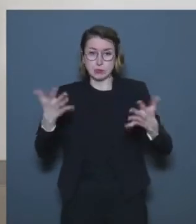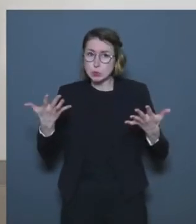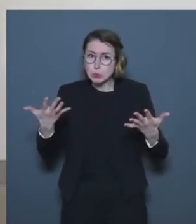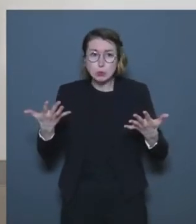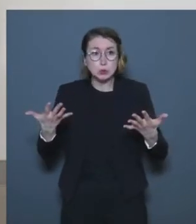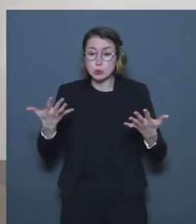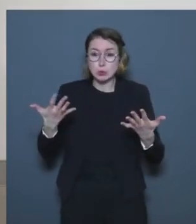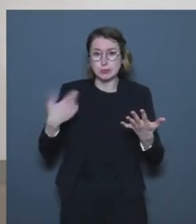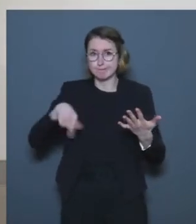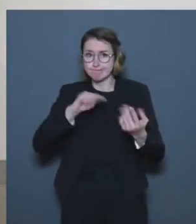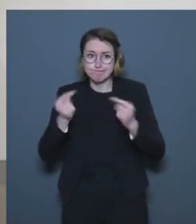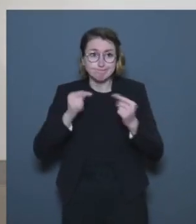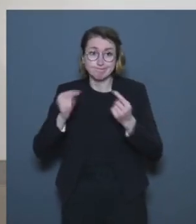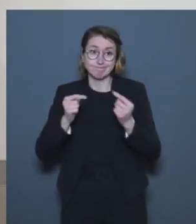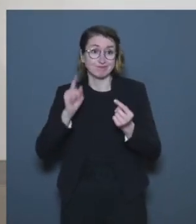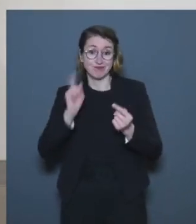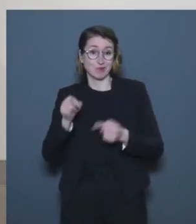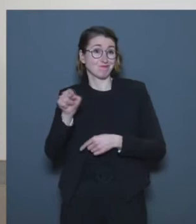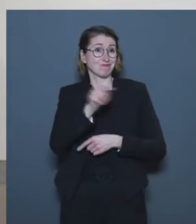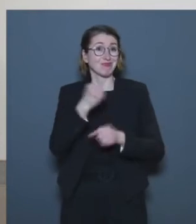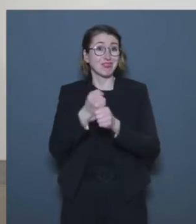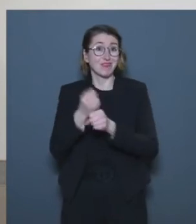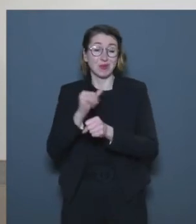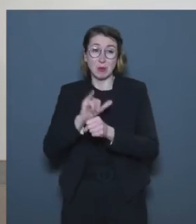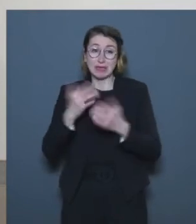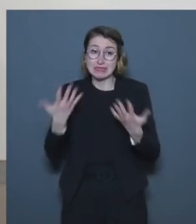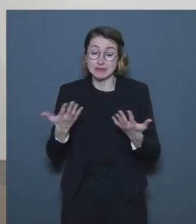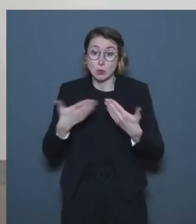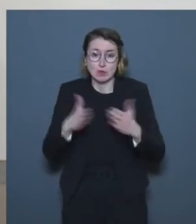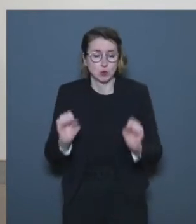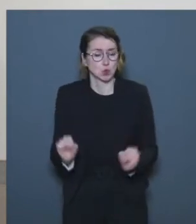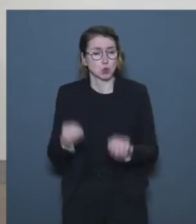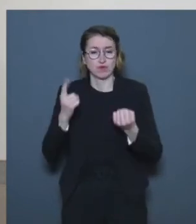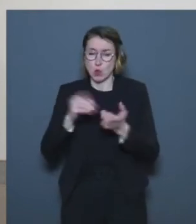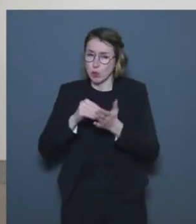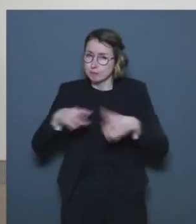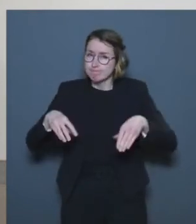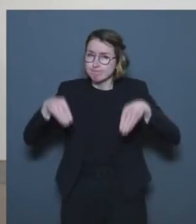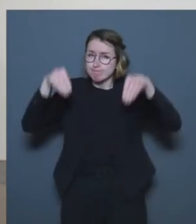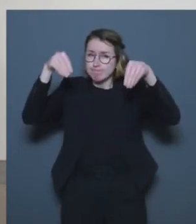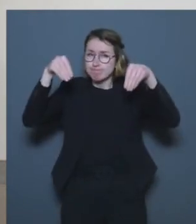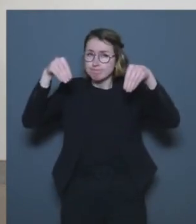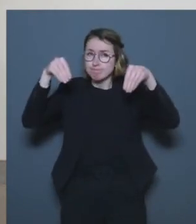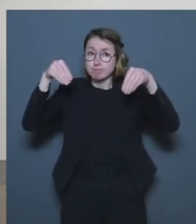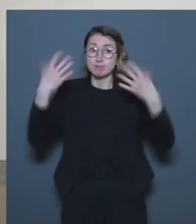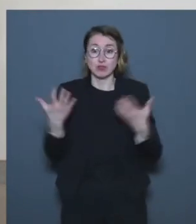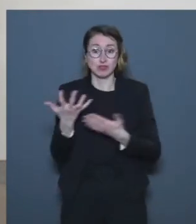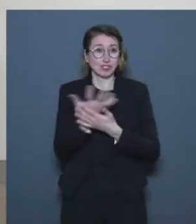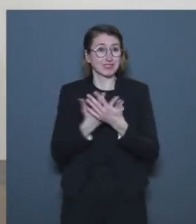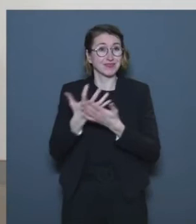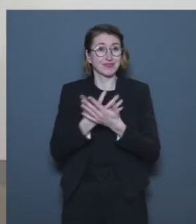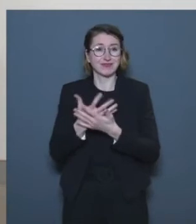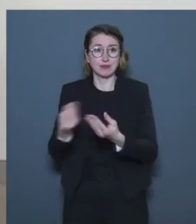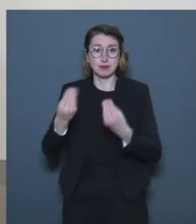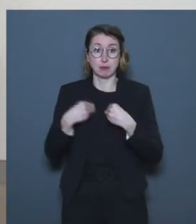professions de contact non médicaux puissent recommencer. Les chiffres, pour l'instant, ne le permettent clairement